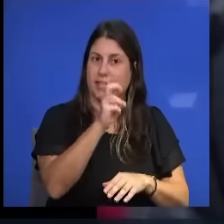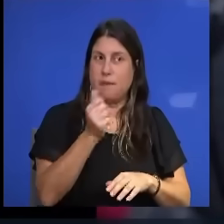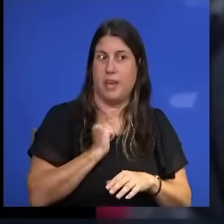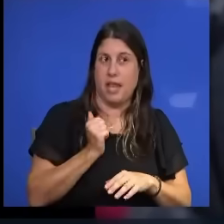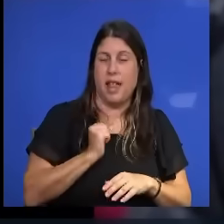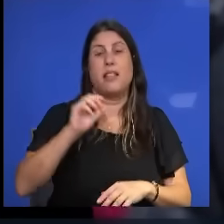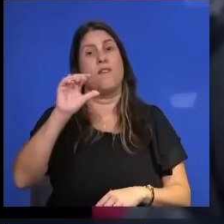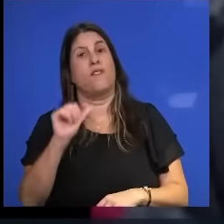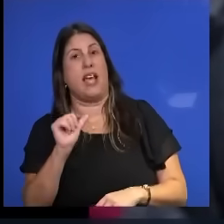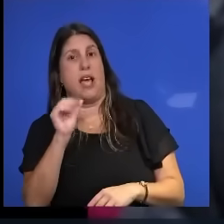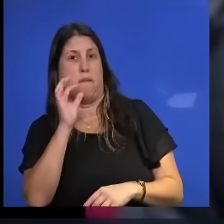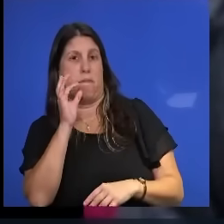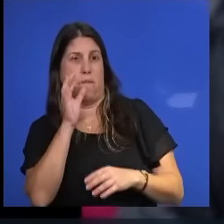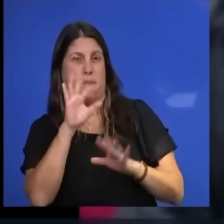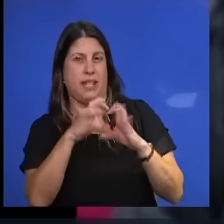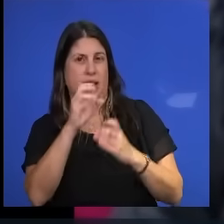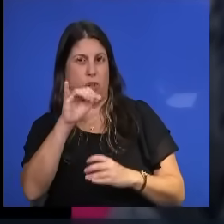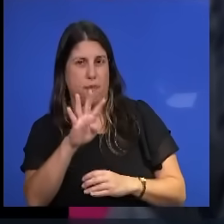17.5, וחן ונדב.